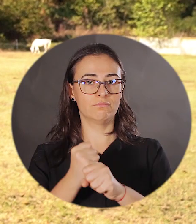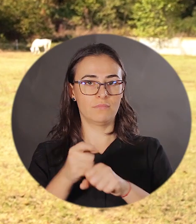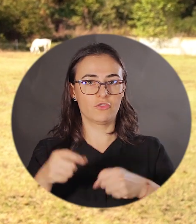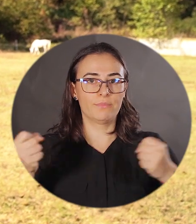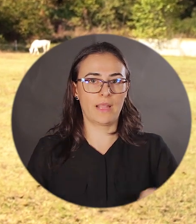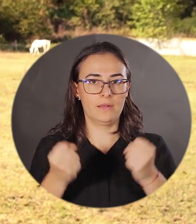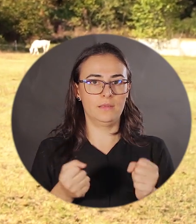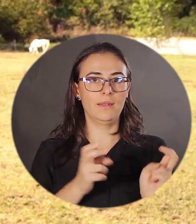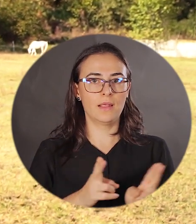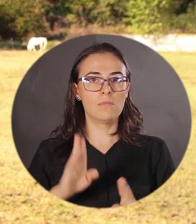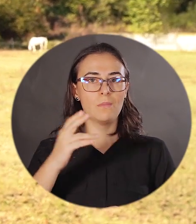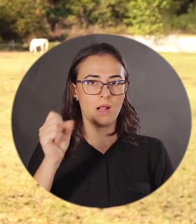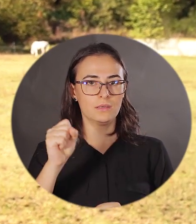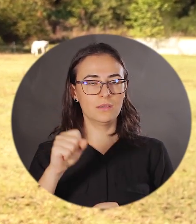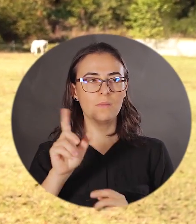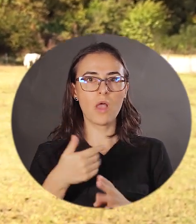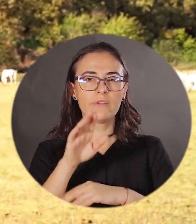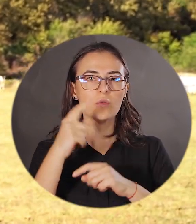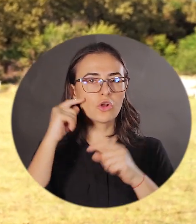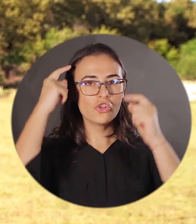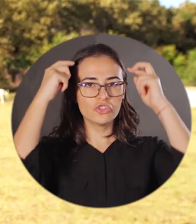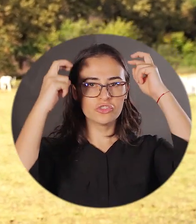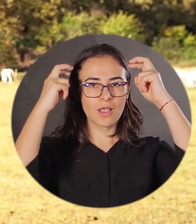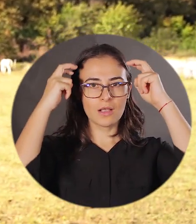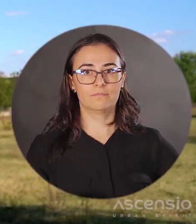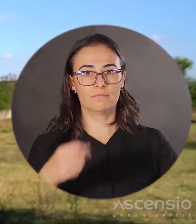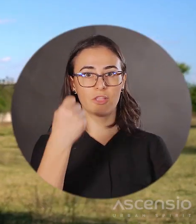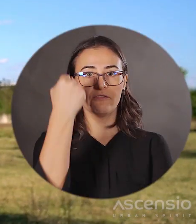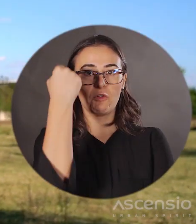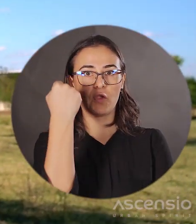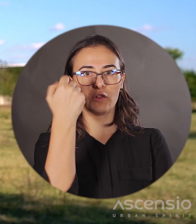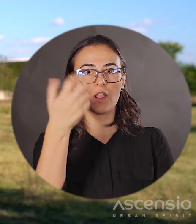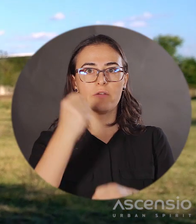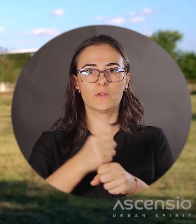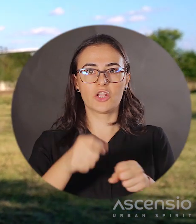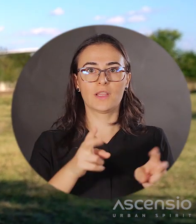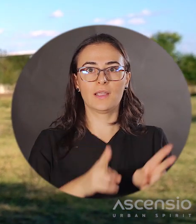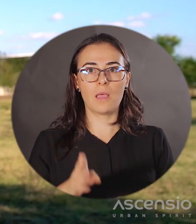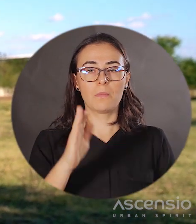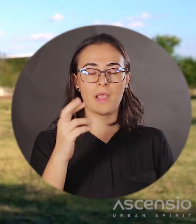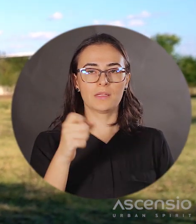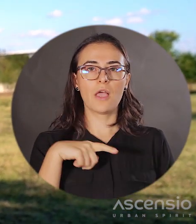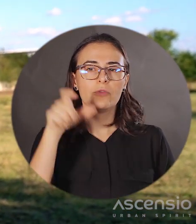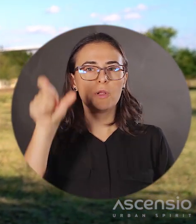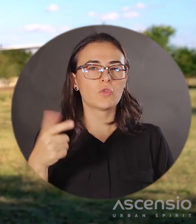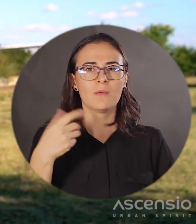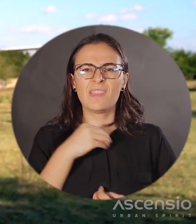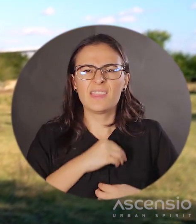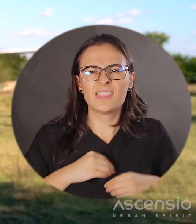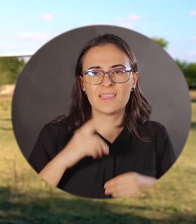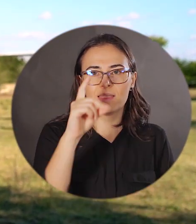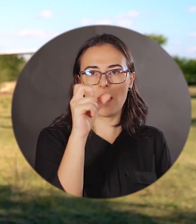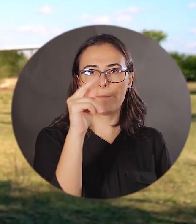avea bucuria de a participa la această lume și a schimba conștiința. Gary Douglas, fondatorul Access, a